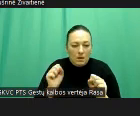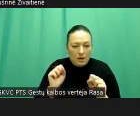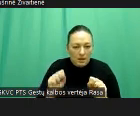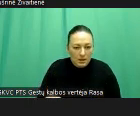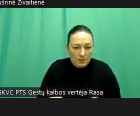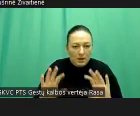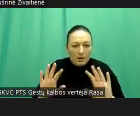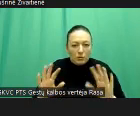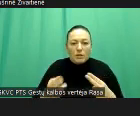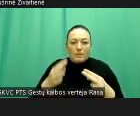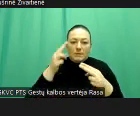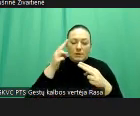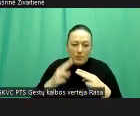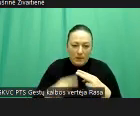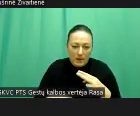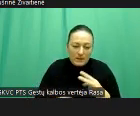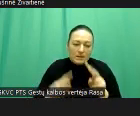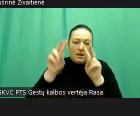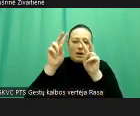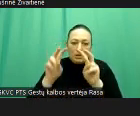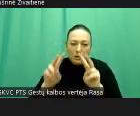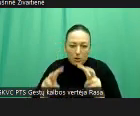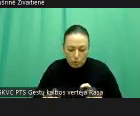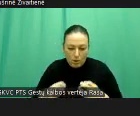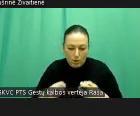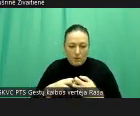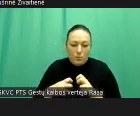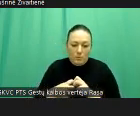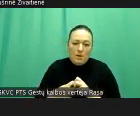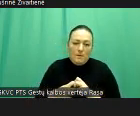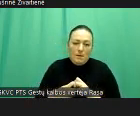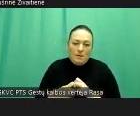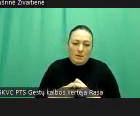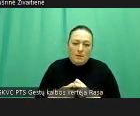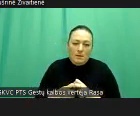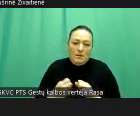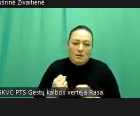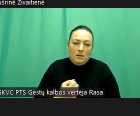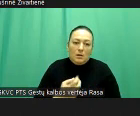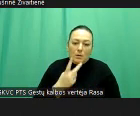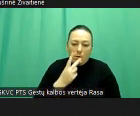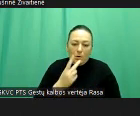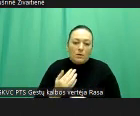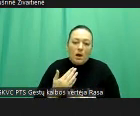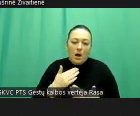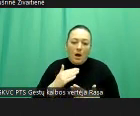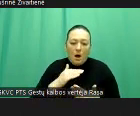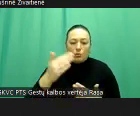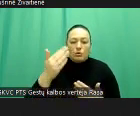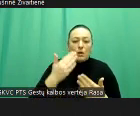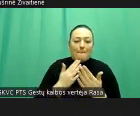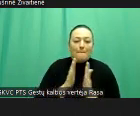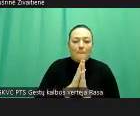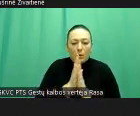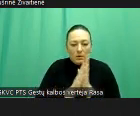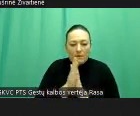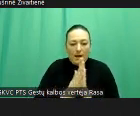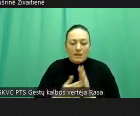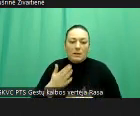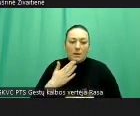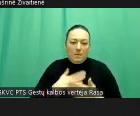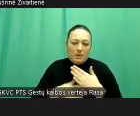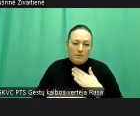tai spręsti, analizuoti šitas problemas, jie demonstruoja aukštą motivaciją ir pasitenkinimą. Taip,